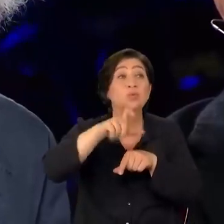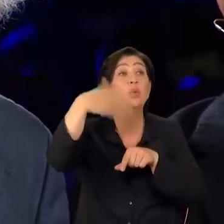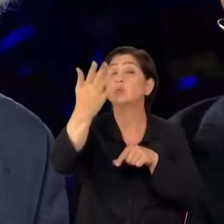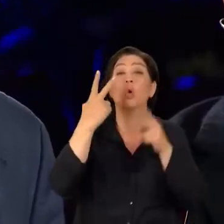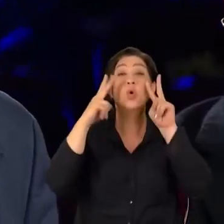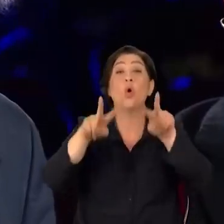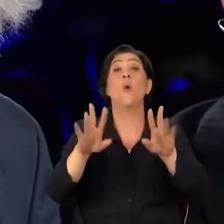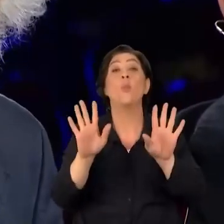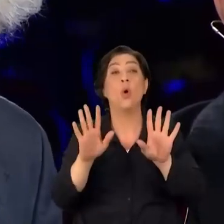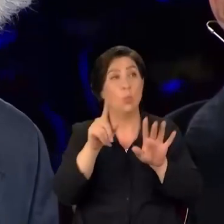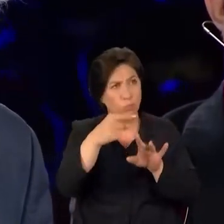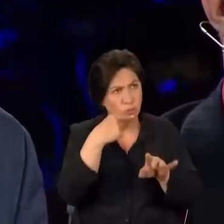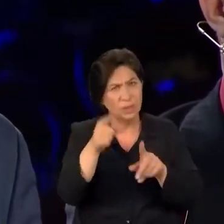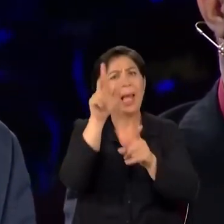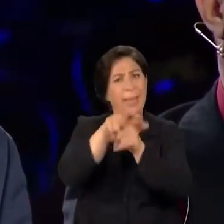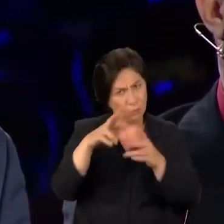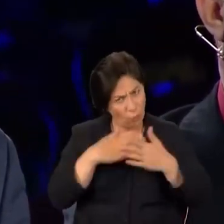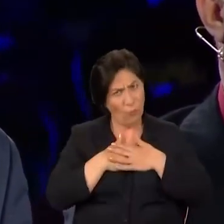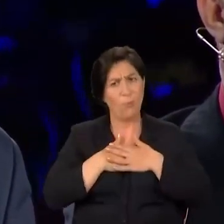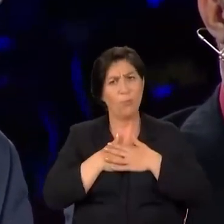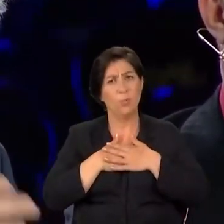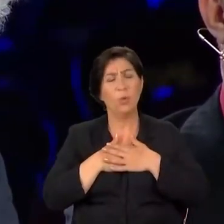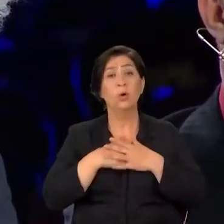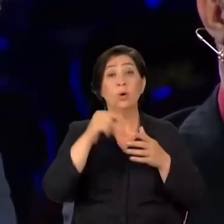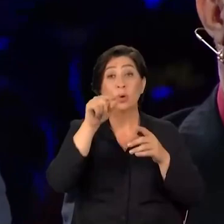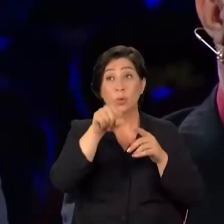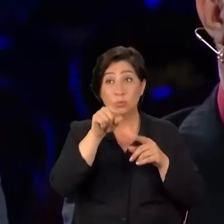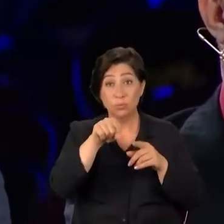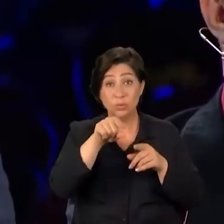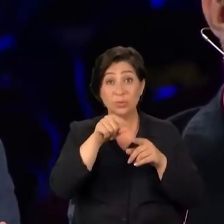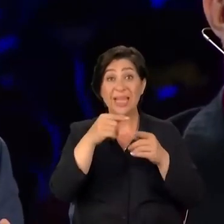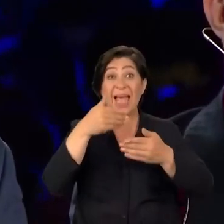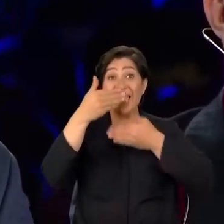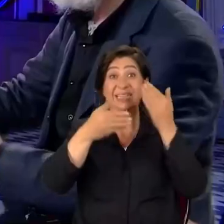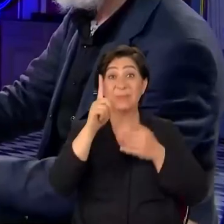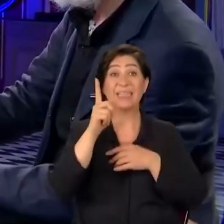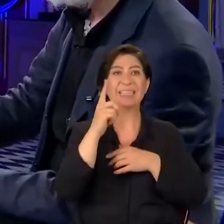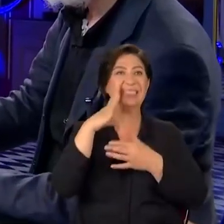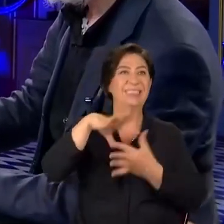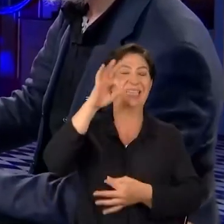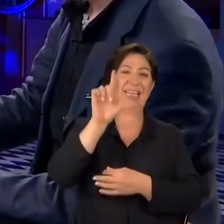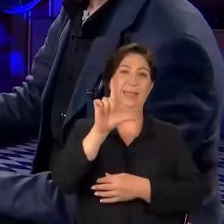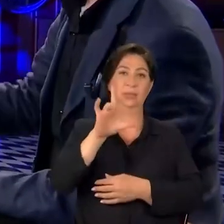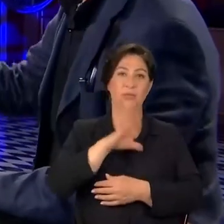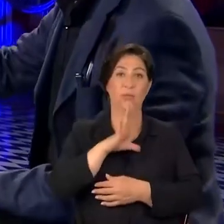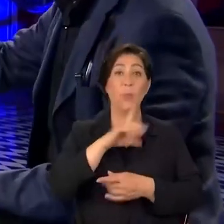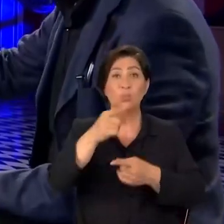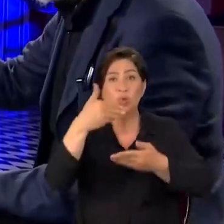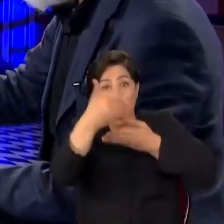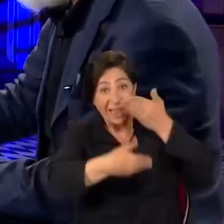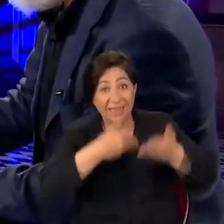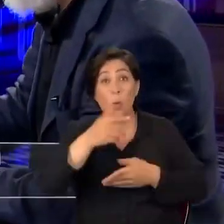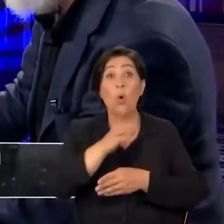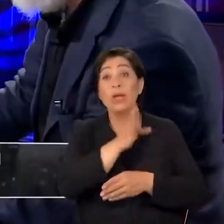yapamıyor insanlar. Güzel. Buraya şimdi, bu dediğinize katılıyorum ama şunu söyleyeyim bakın, bütün bunların üstüne, bunun için bunu temsil edecek bir insana ihtiyaç var. Yani